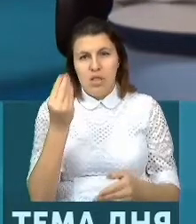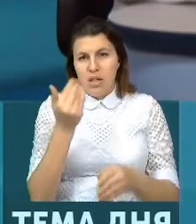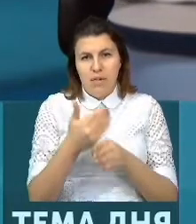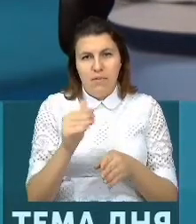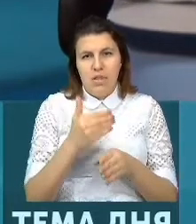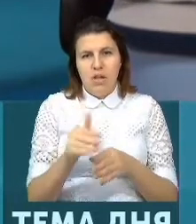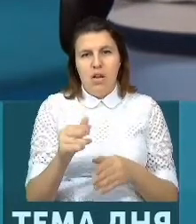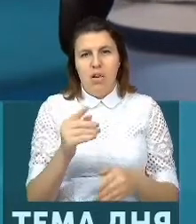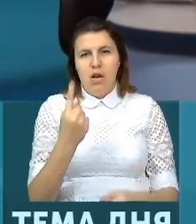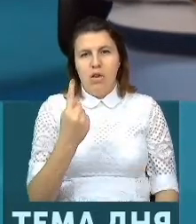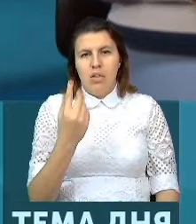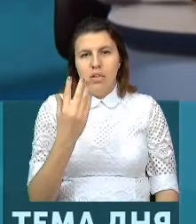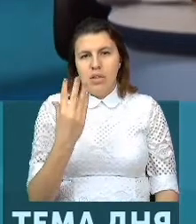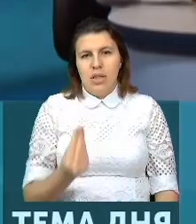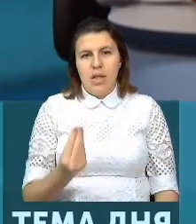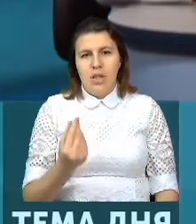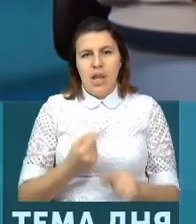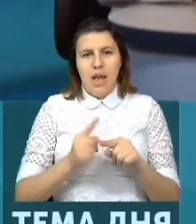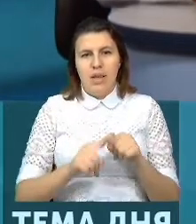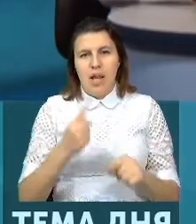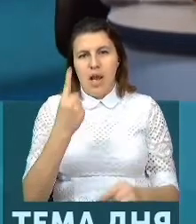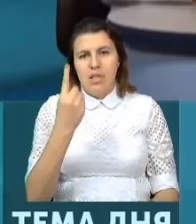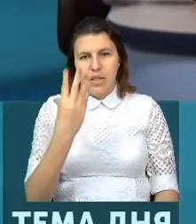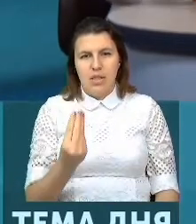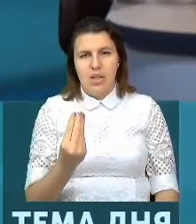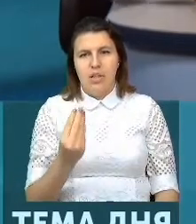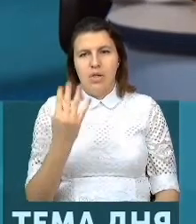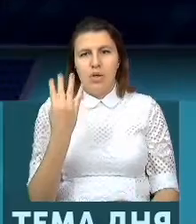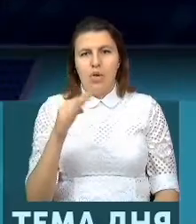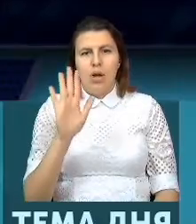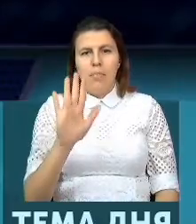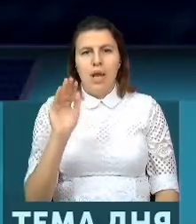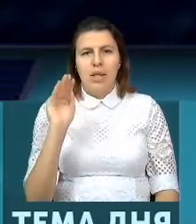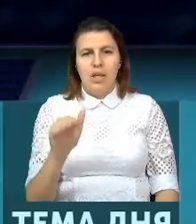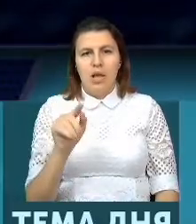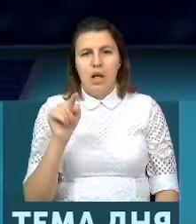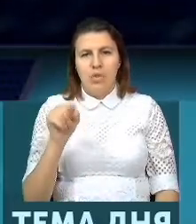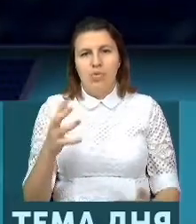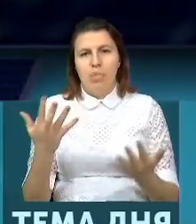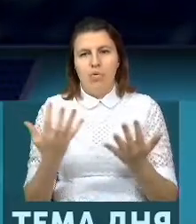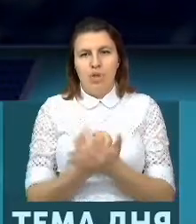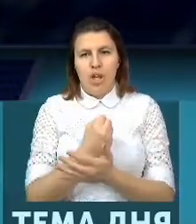один день. Понимаете, это один день 45 тысяч. Ну, хорошо. А тут, получается,